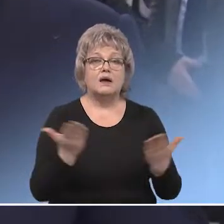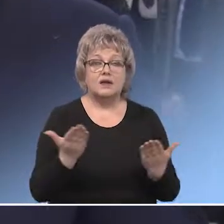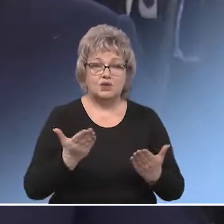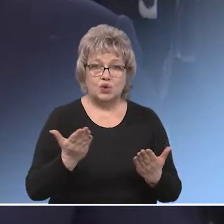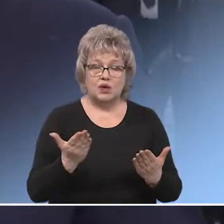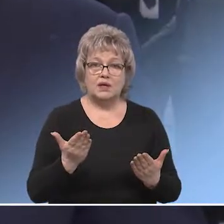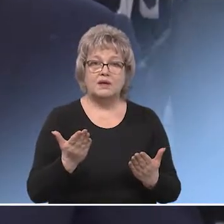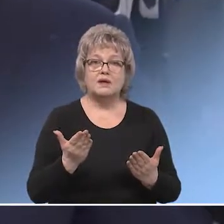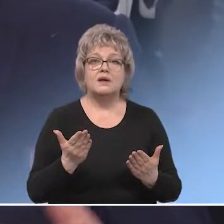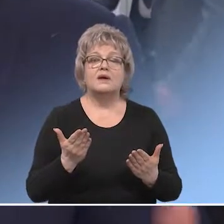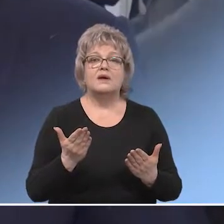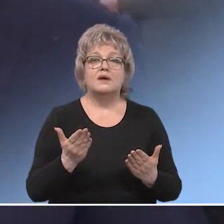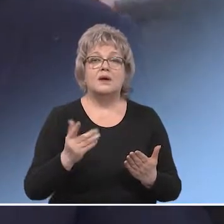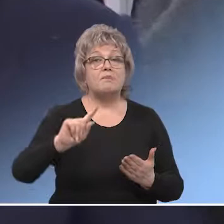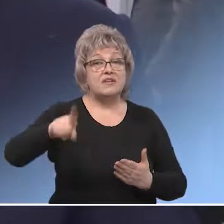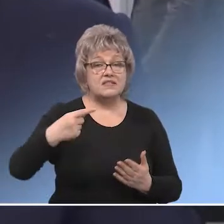который призван